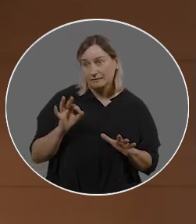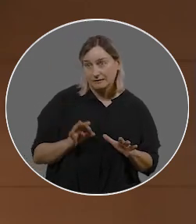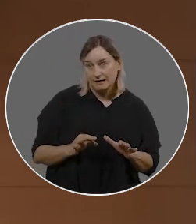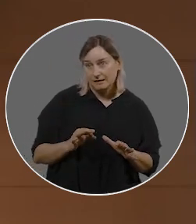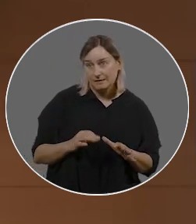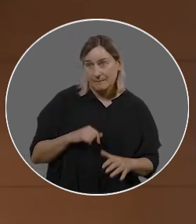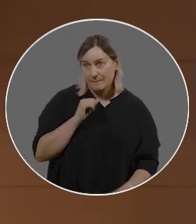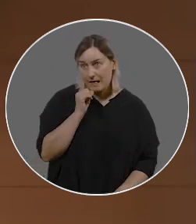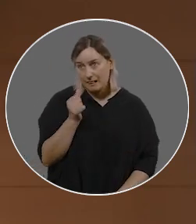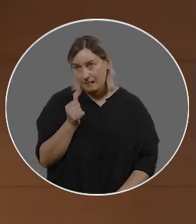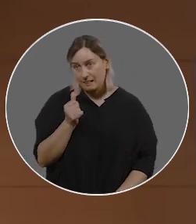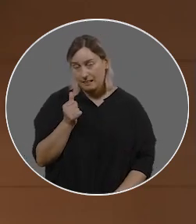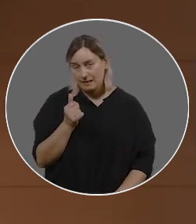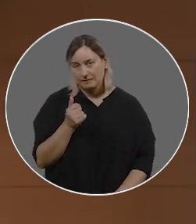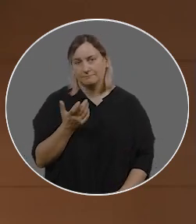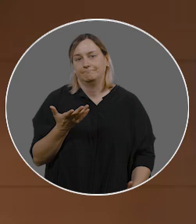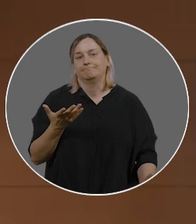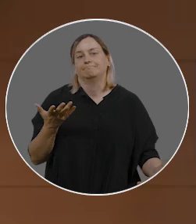està malament?